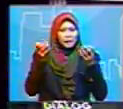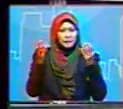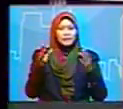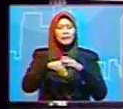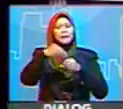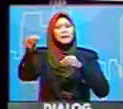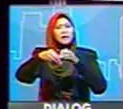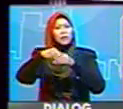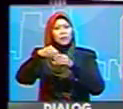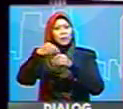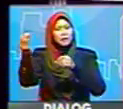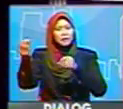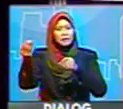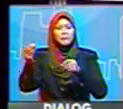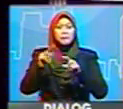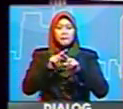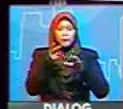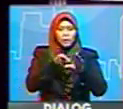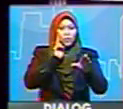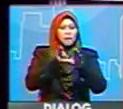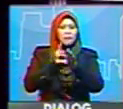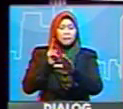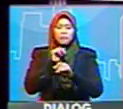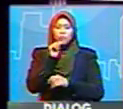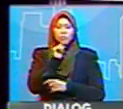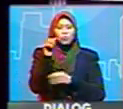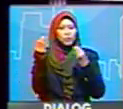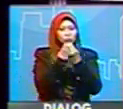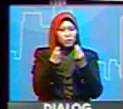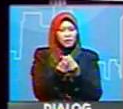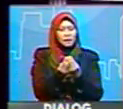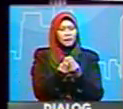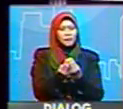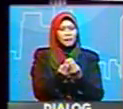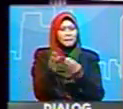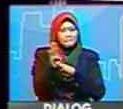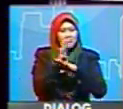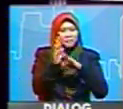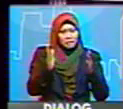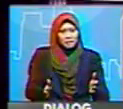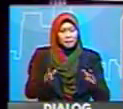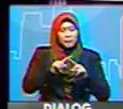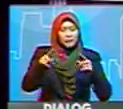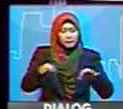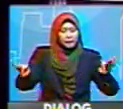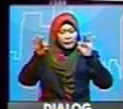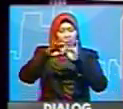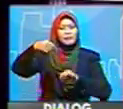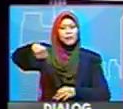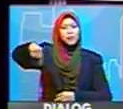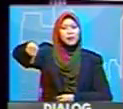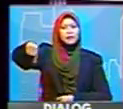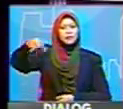bagi saya bukan numbers bukan jumlah peniaga pasar Tani yang penting tetapi mesti kualiti untuk kita